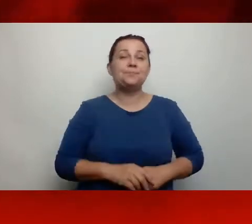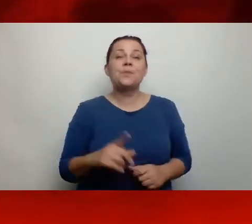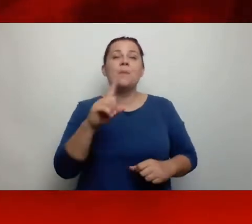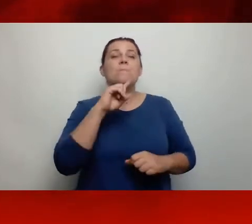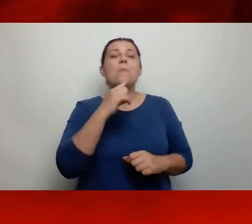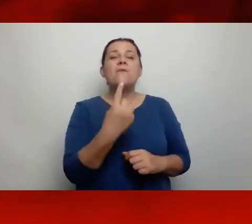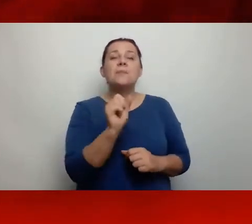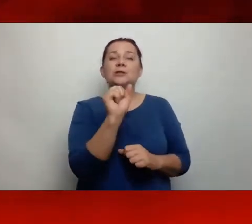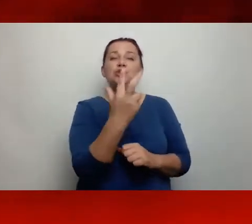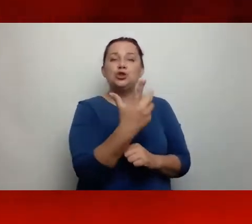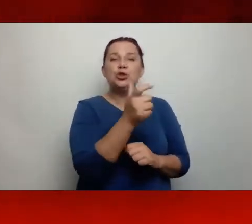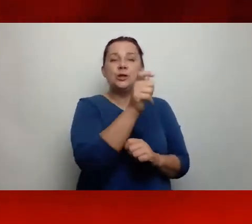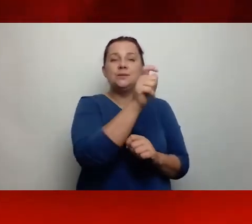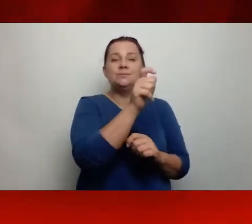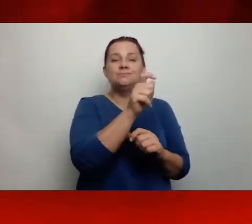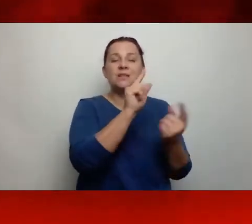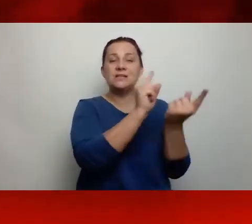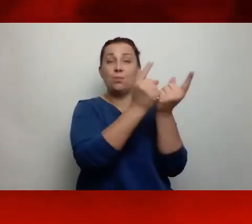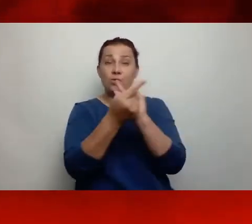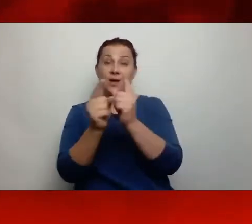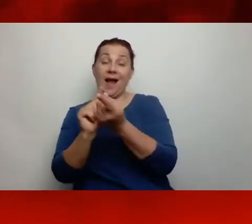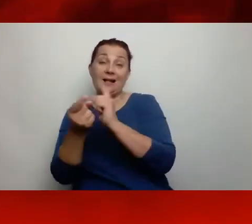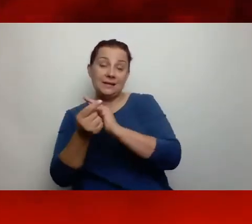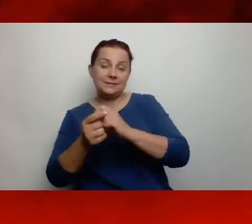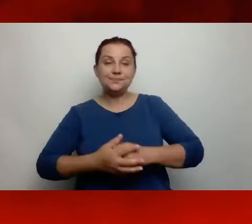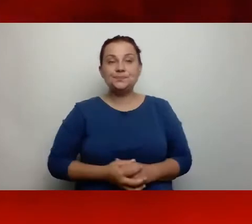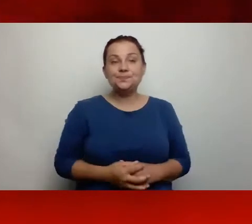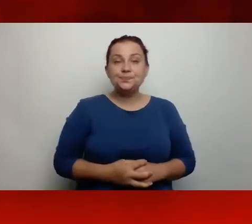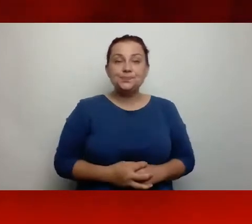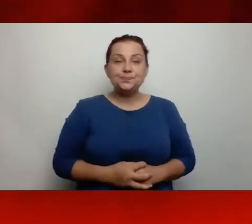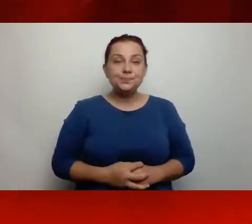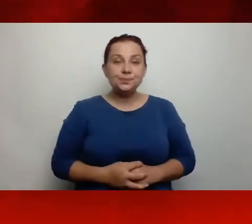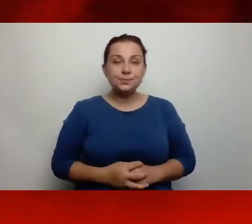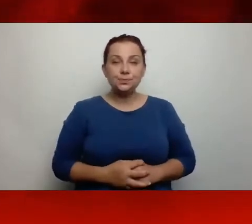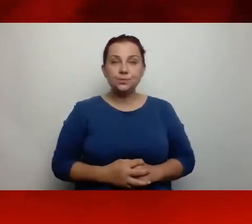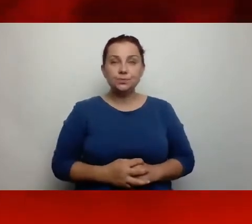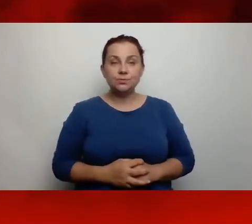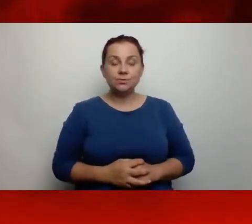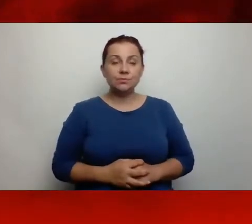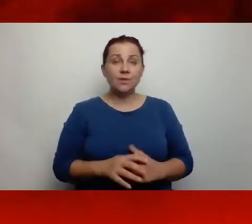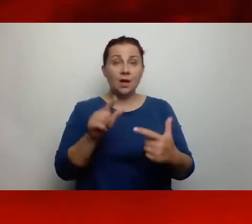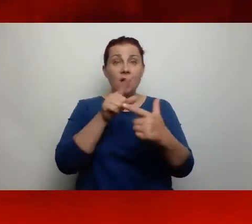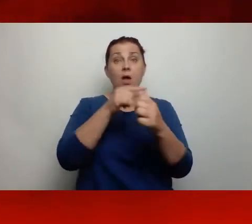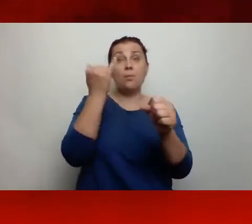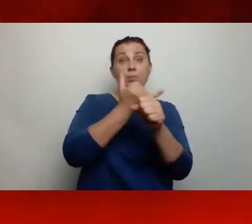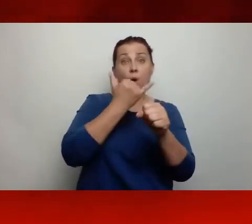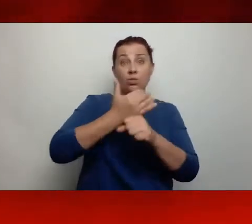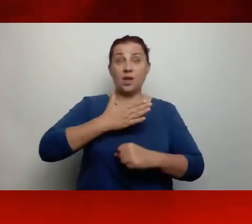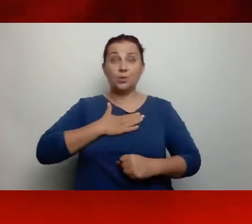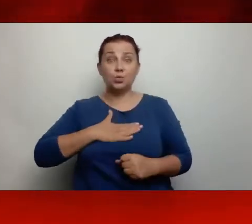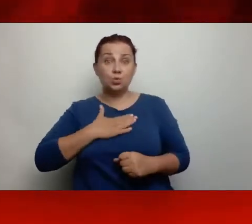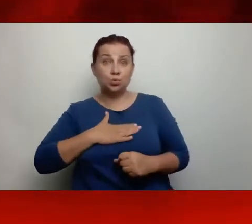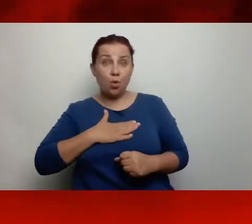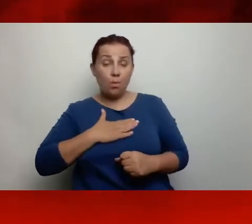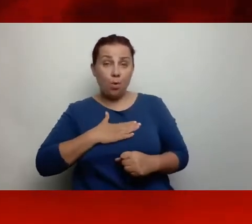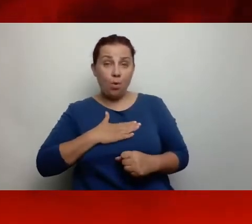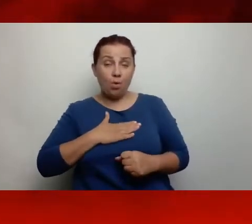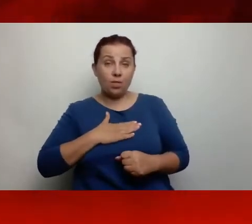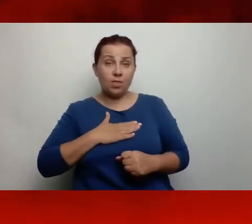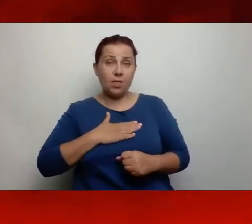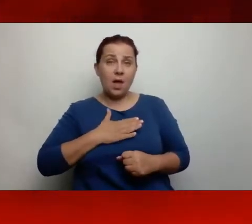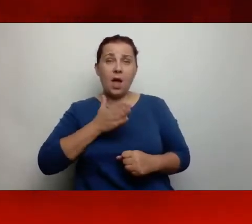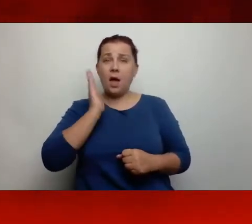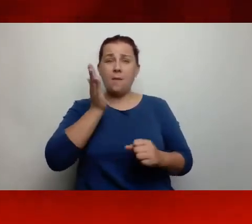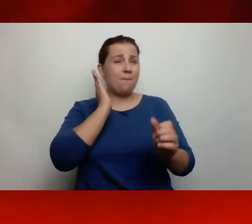audycjach, które będą nadawane właśnie z tego miejsca między Wisłą a Wisłą. Dwie, piątkową i sobotnią audycję nadamy wprost